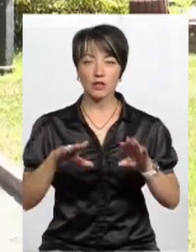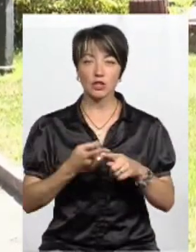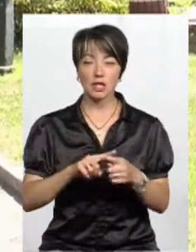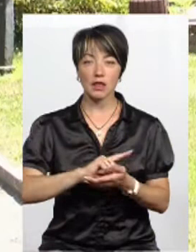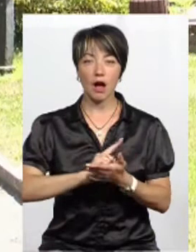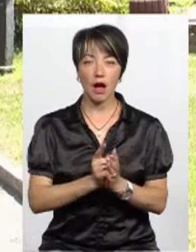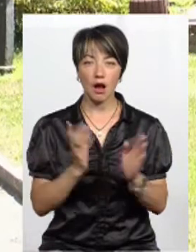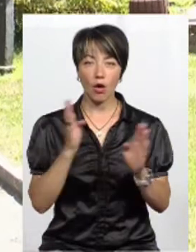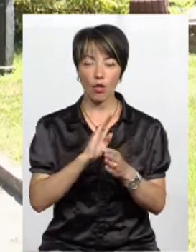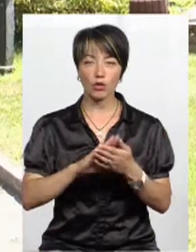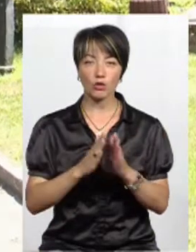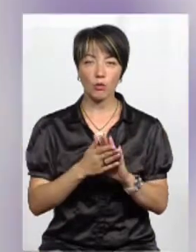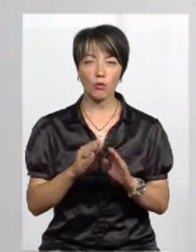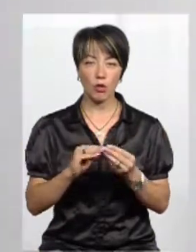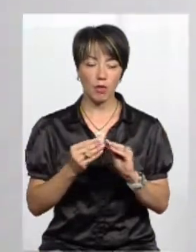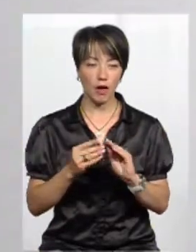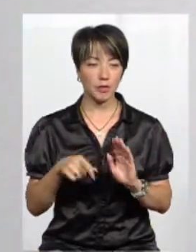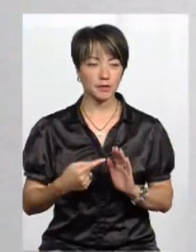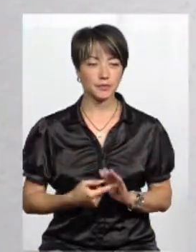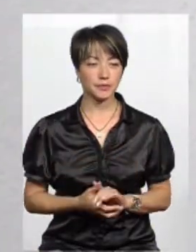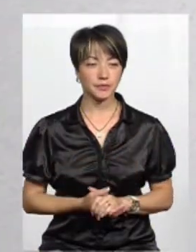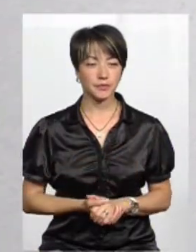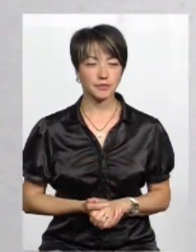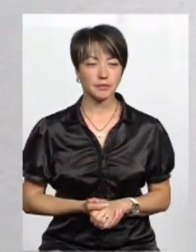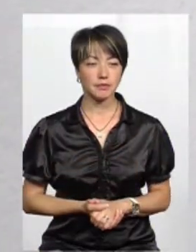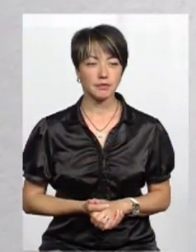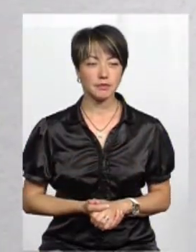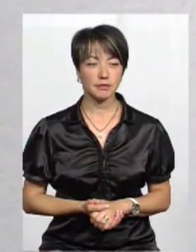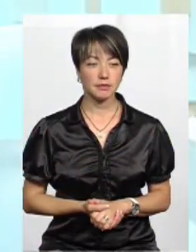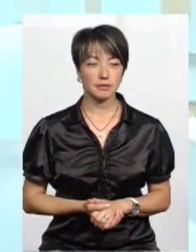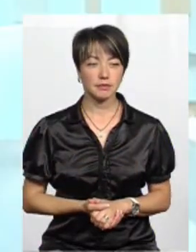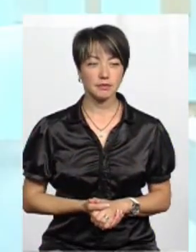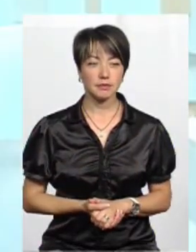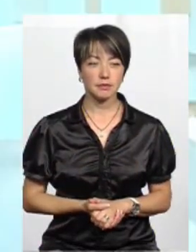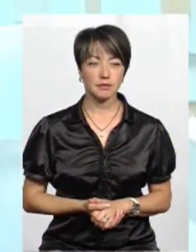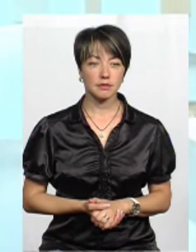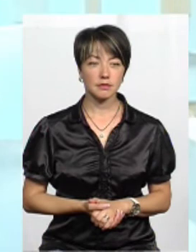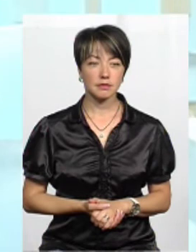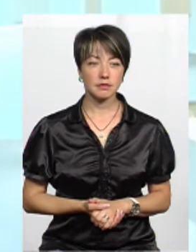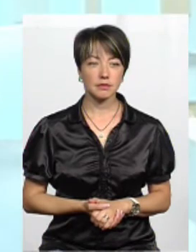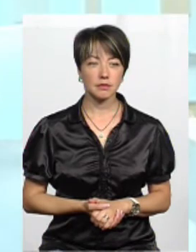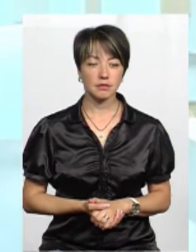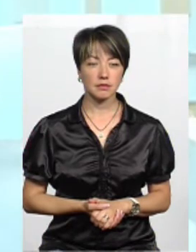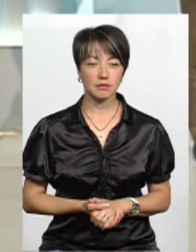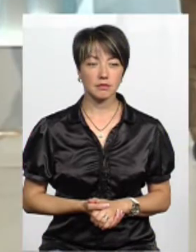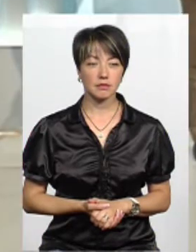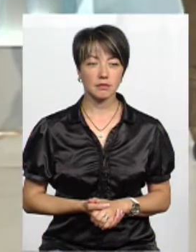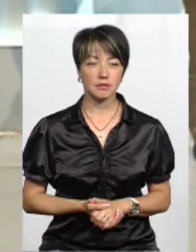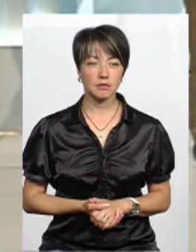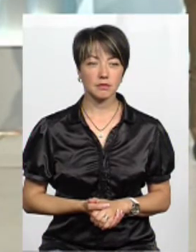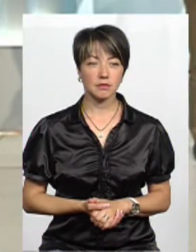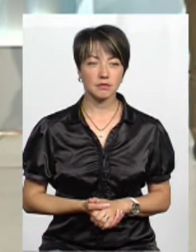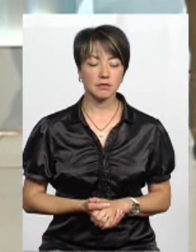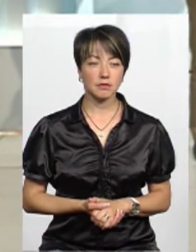цієї нагальної екологічної проблеми? Дякую. Пане Вікторе, півтори хвилинки у вас для